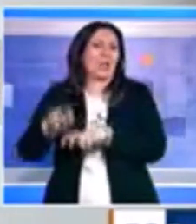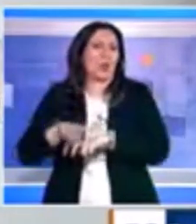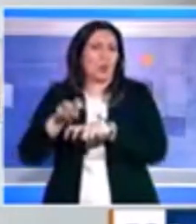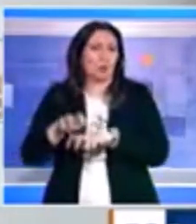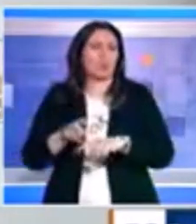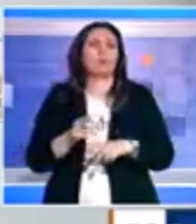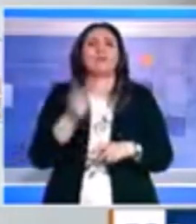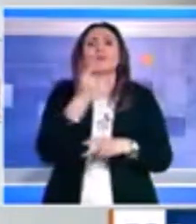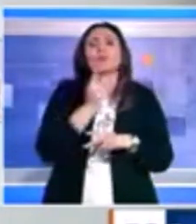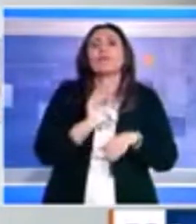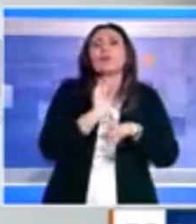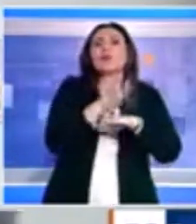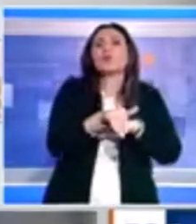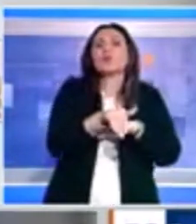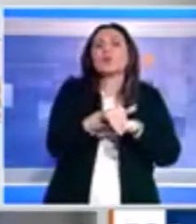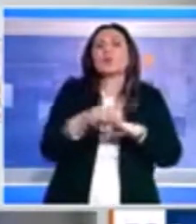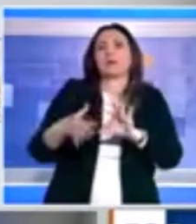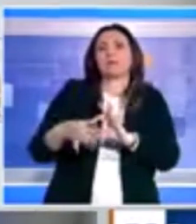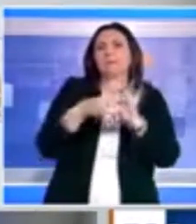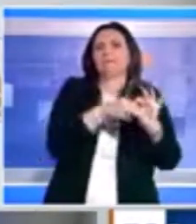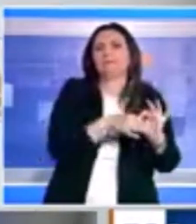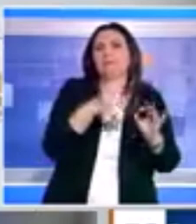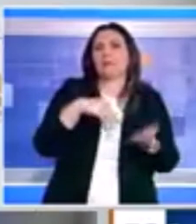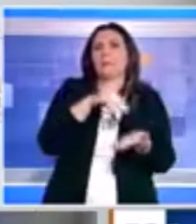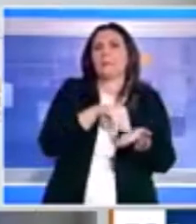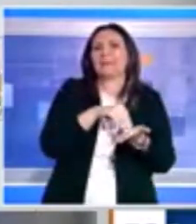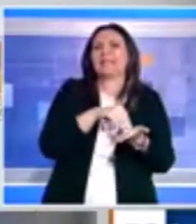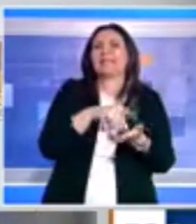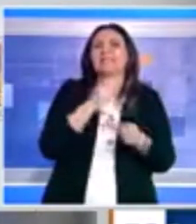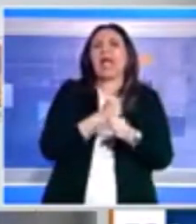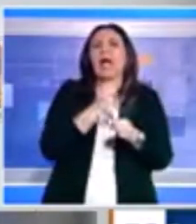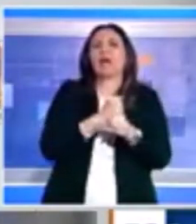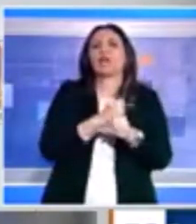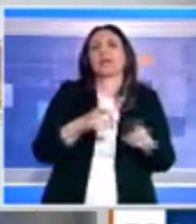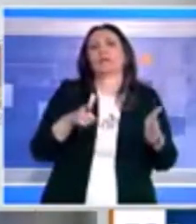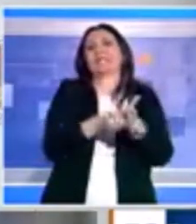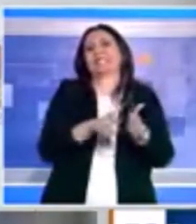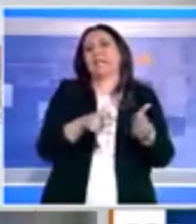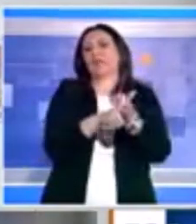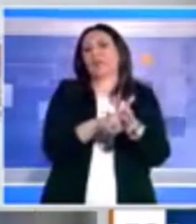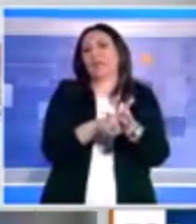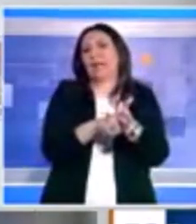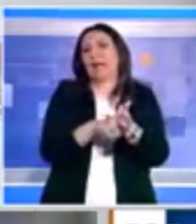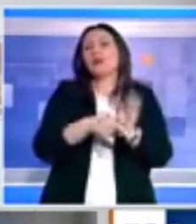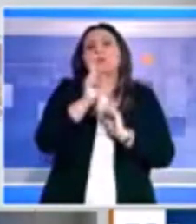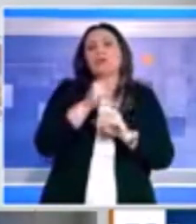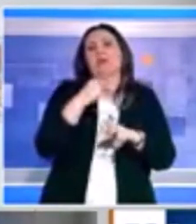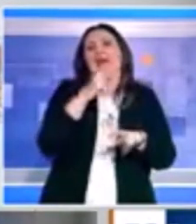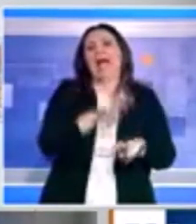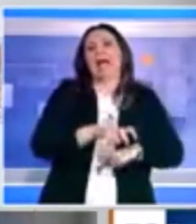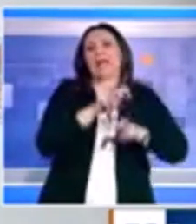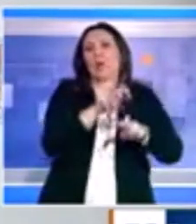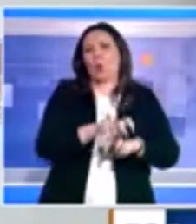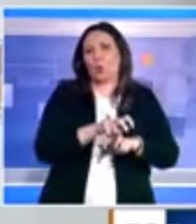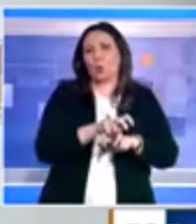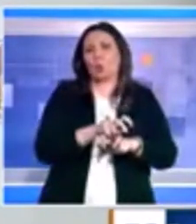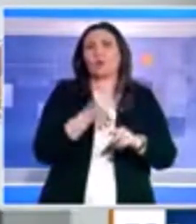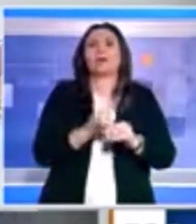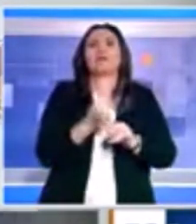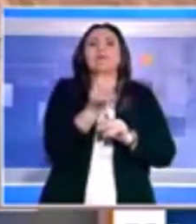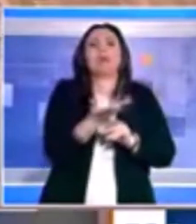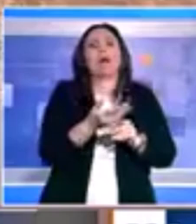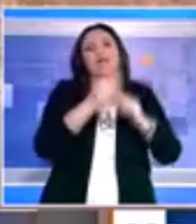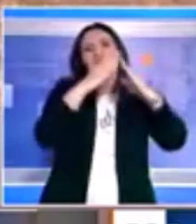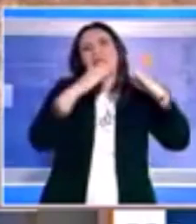temi legati alla presenza di lavoratori stagionali soprattutto in agricoltura che è quello di un tetto sopra la testa uno